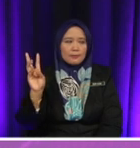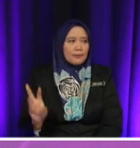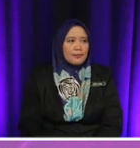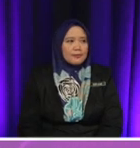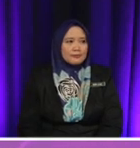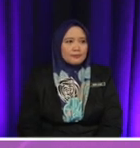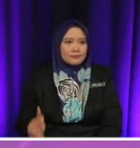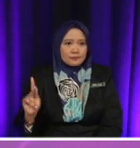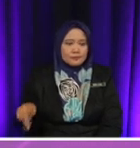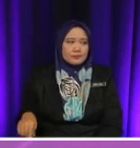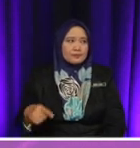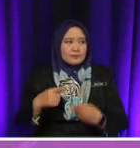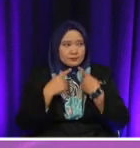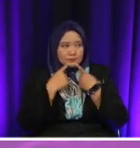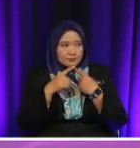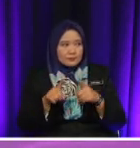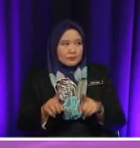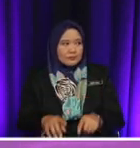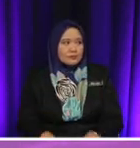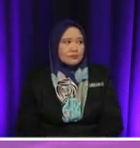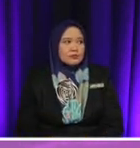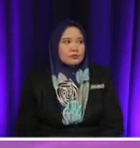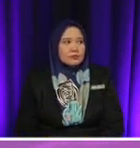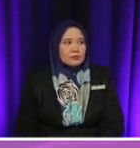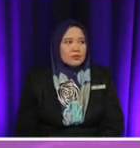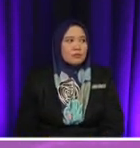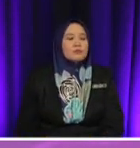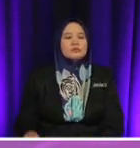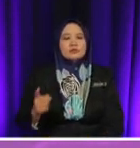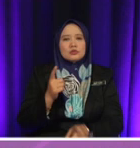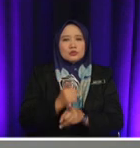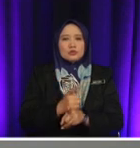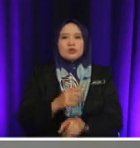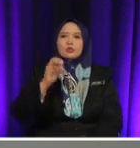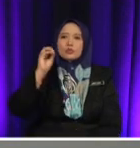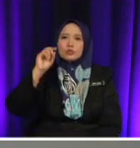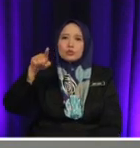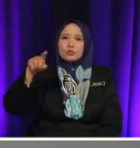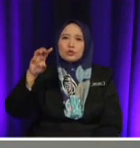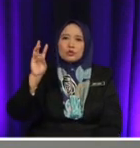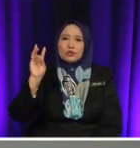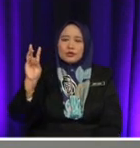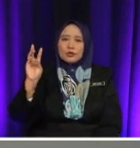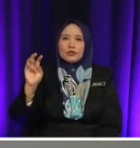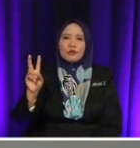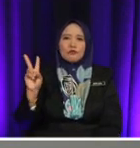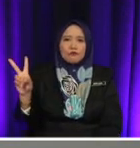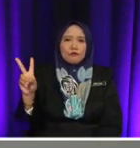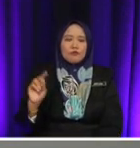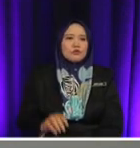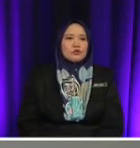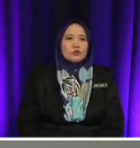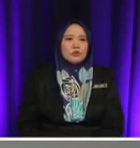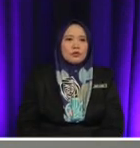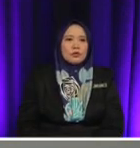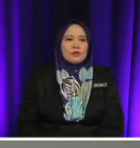jawapan pasti tengok betul 0.6 w so pastikan kita buat